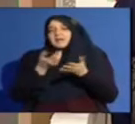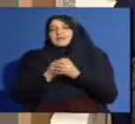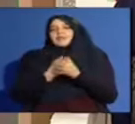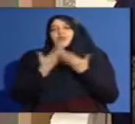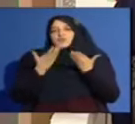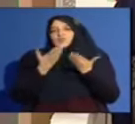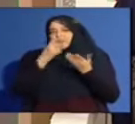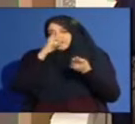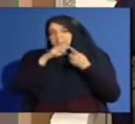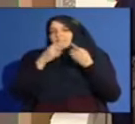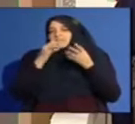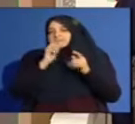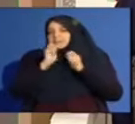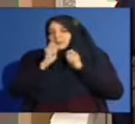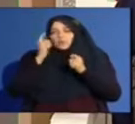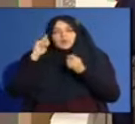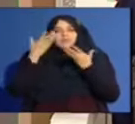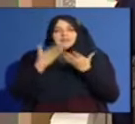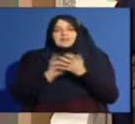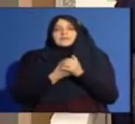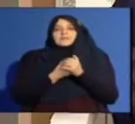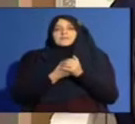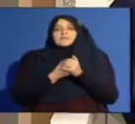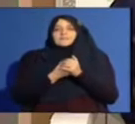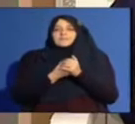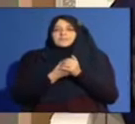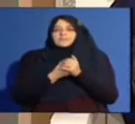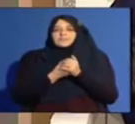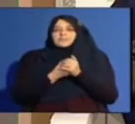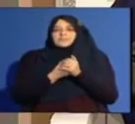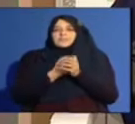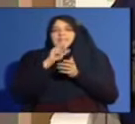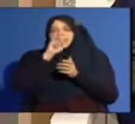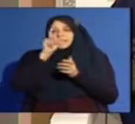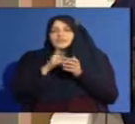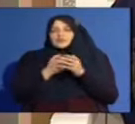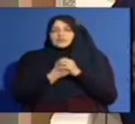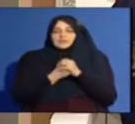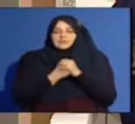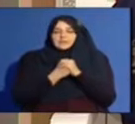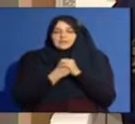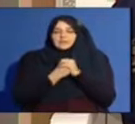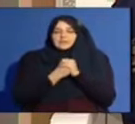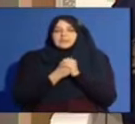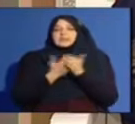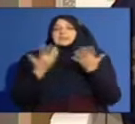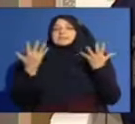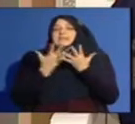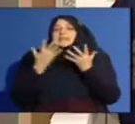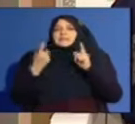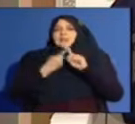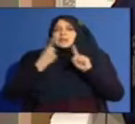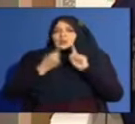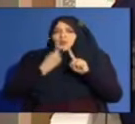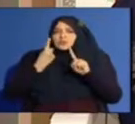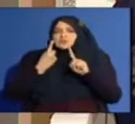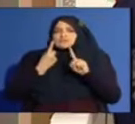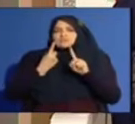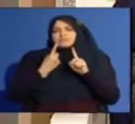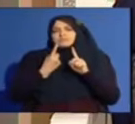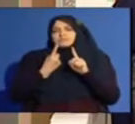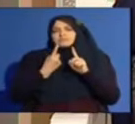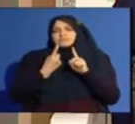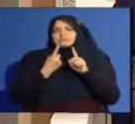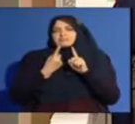دكتور سعيد أهمية مساهمة الجالية في تكوين هذه الأسرة الصالحة بالالتزام